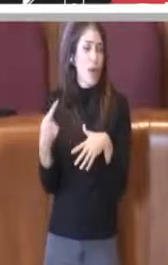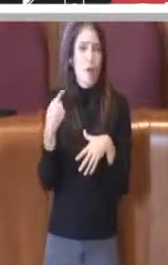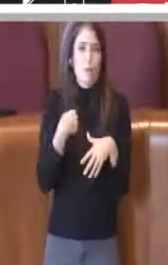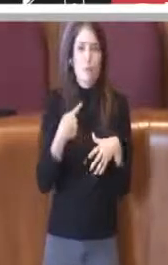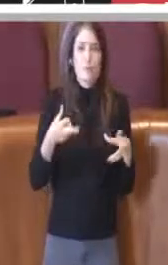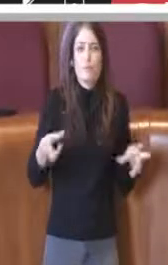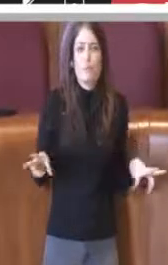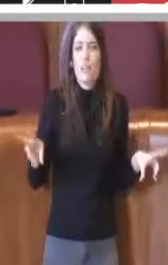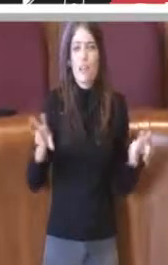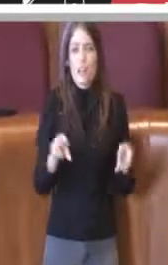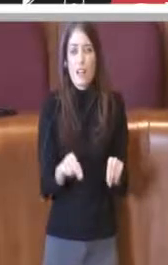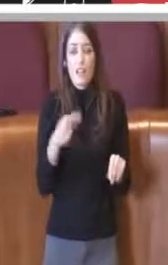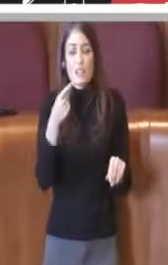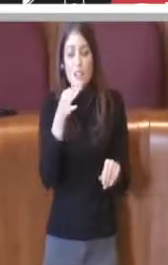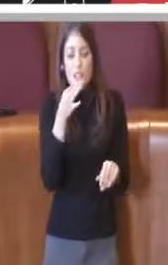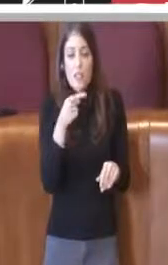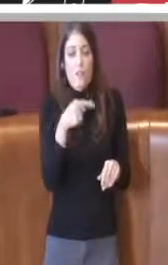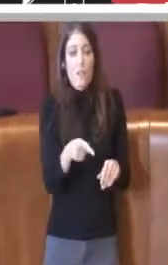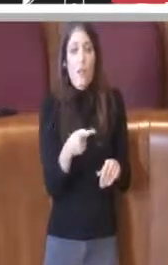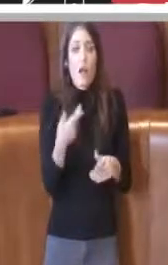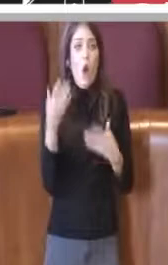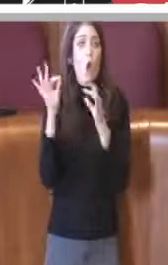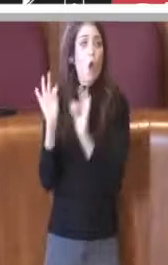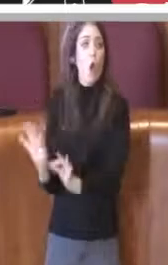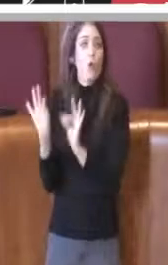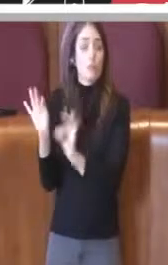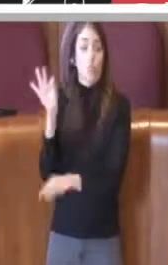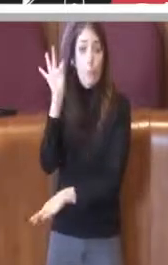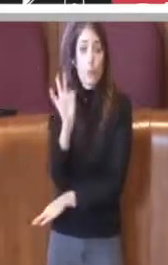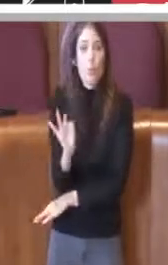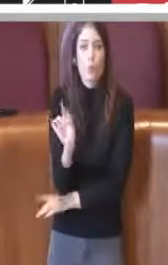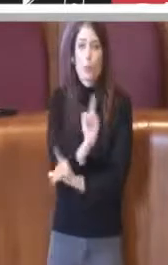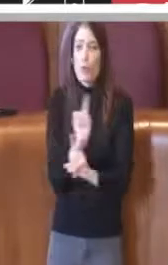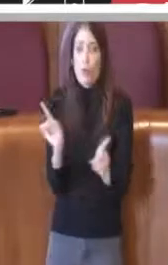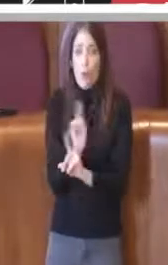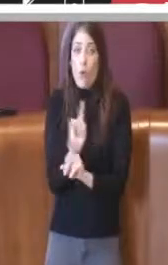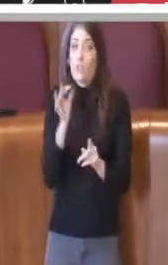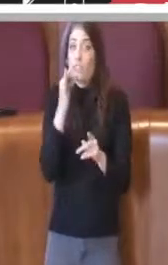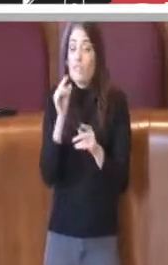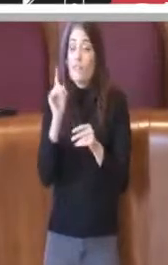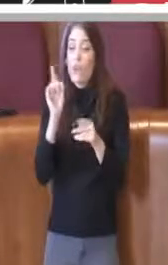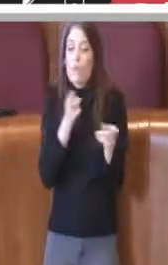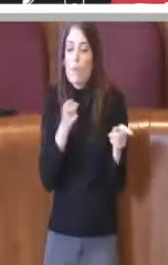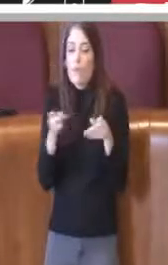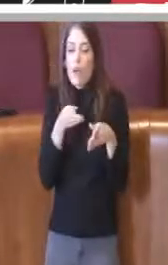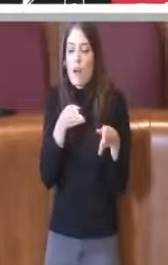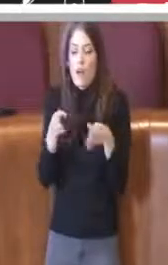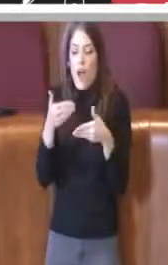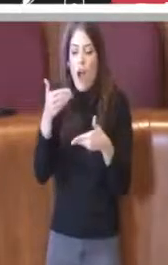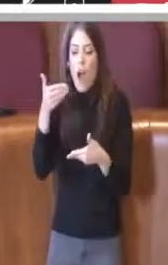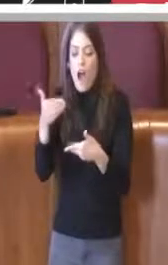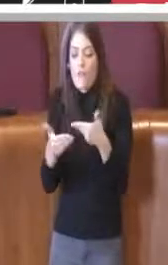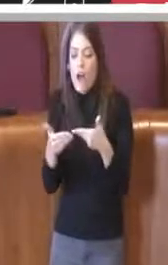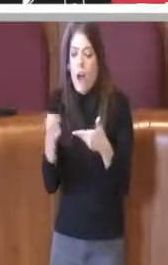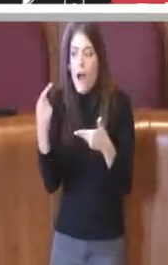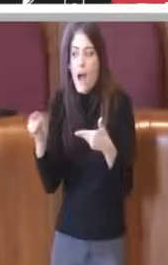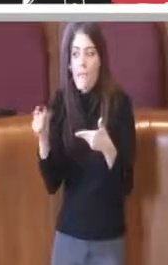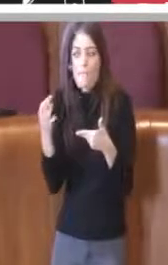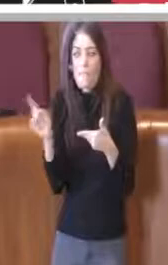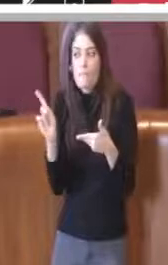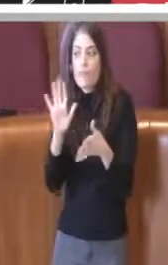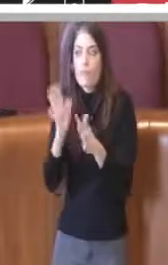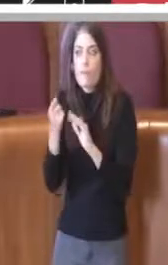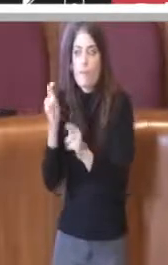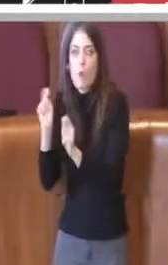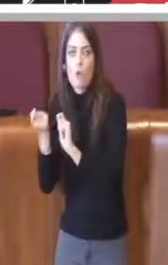scolpito nella pietra man mano che ci sono delle modifiche da fare degli aggiustamenti da fare possiamo dire questa delibera